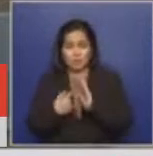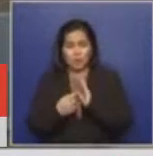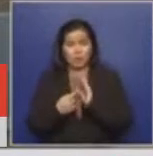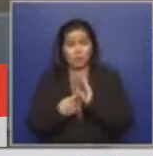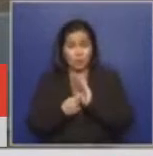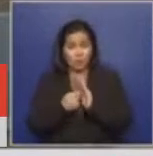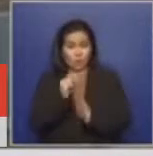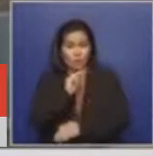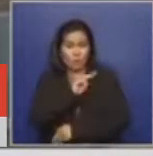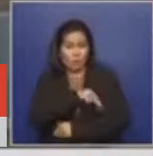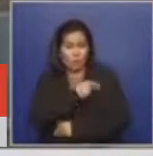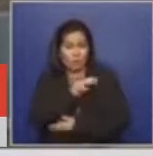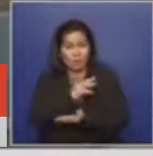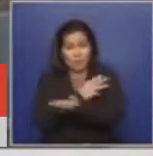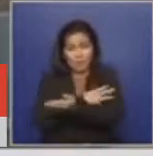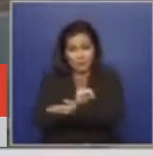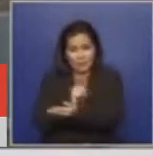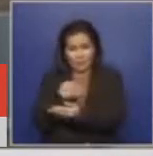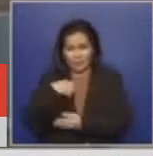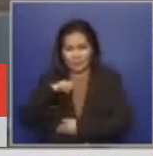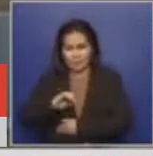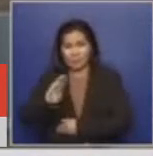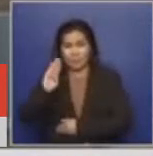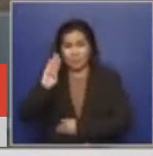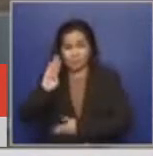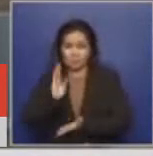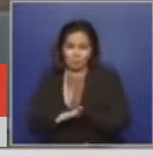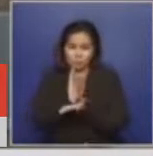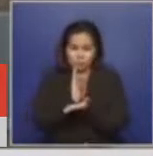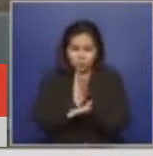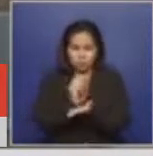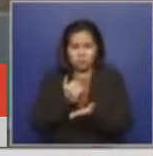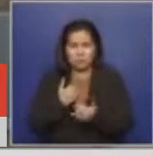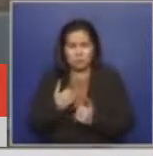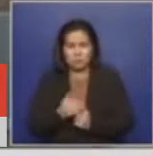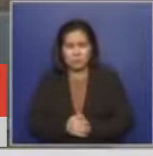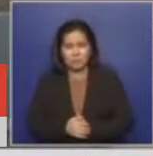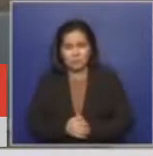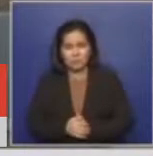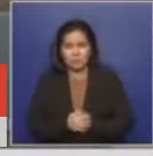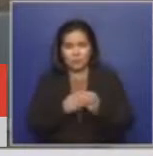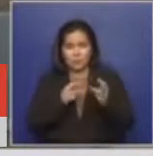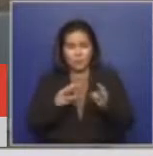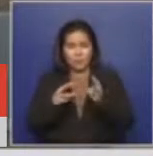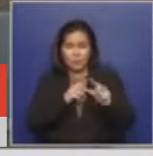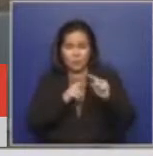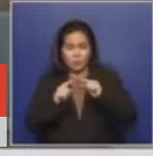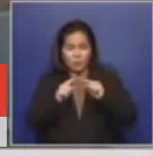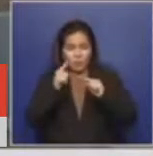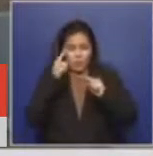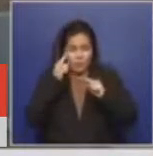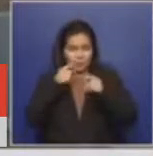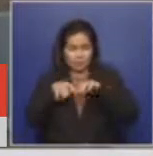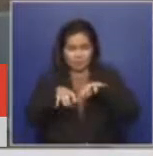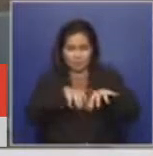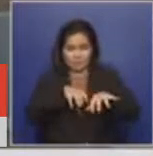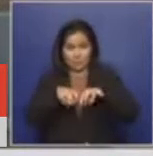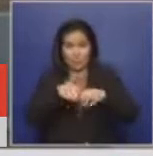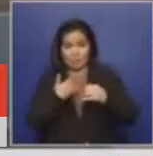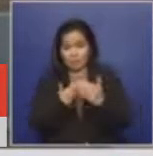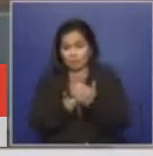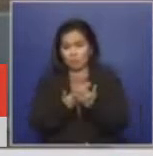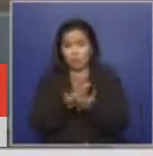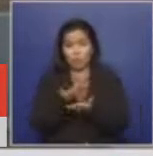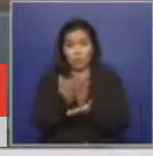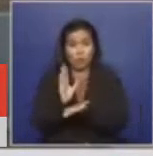ทเนี่ยเขาบริจาคให้เลยขอให้เราซื้อสติปเขานะครับนี่คือการบริหารจัดการที่ว่าเราขอสนับสนุนจาก